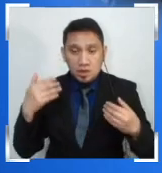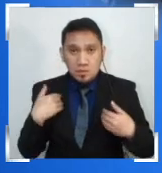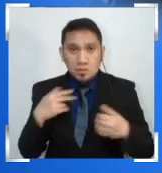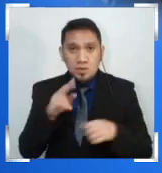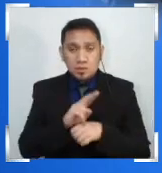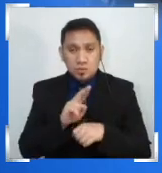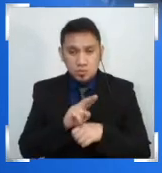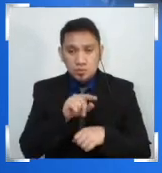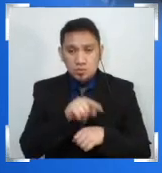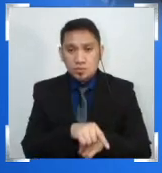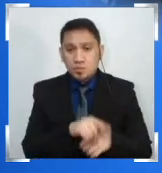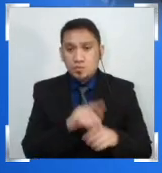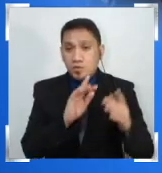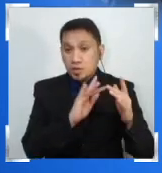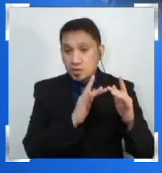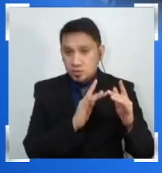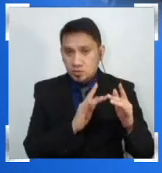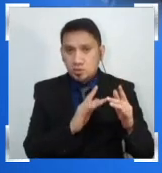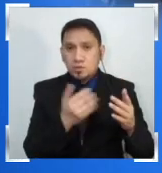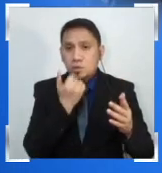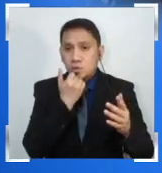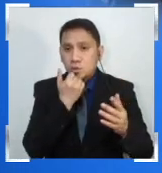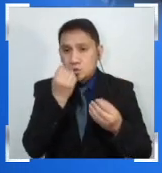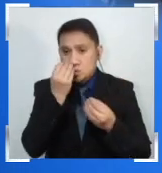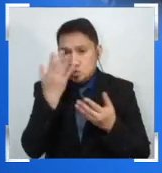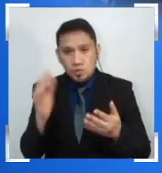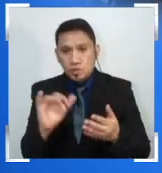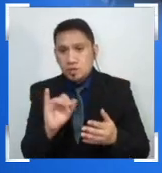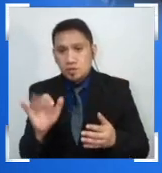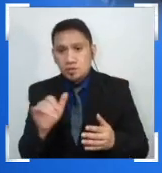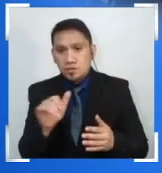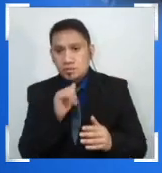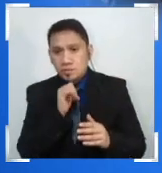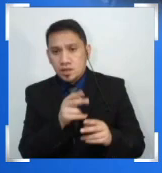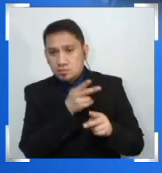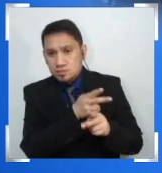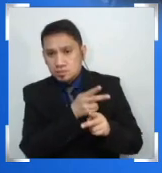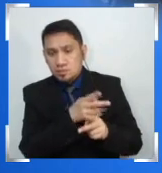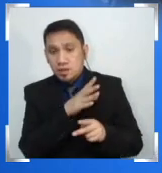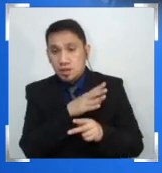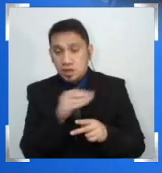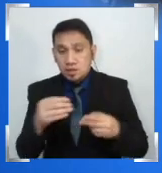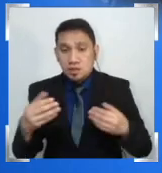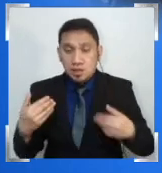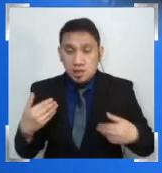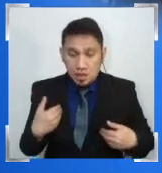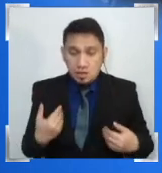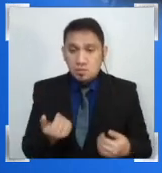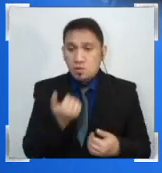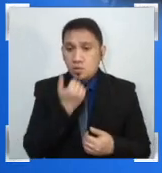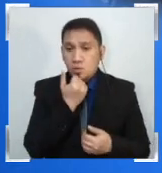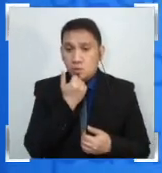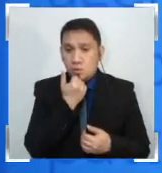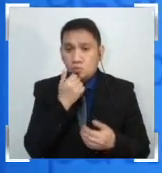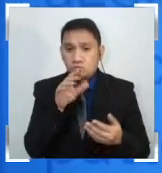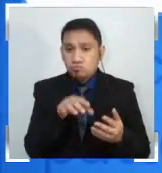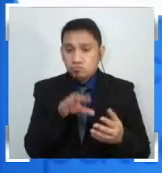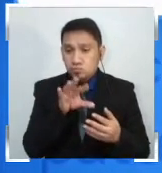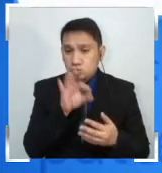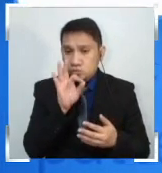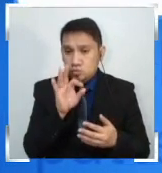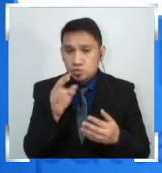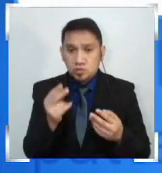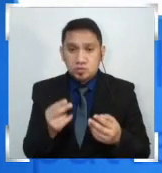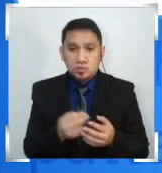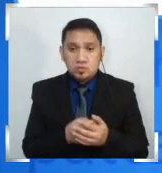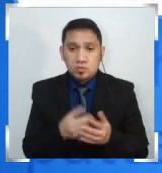sa disinformation kung hindi mababantayan at maaaring humantong sa maling pagpili ng mga susunod na opisyal. Kaugnay naman sa